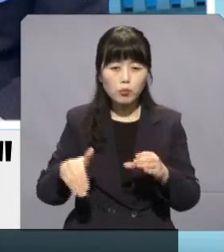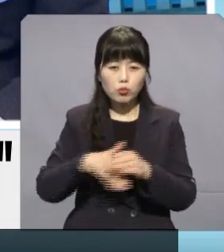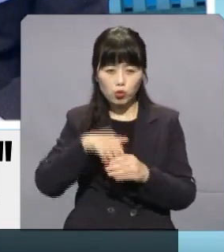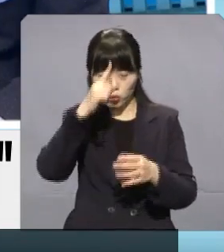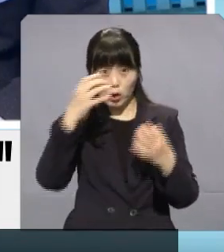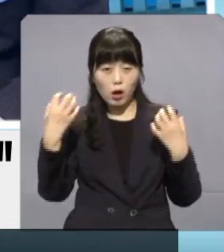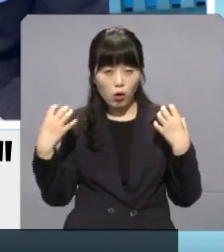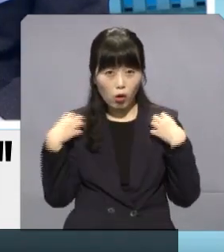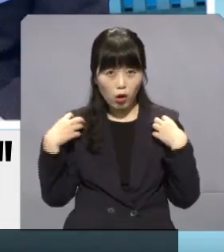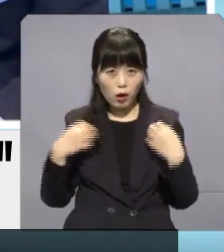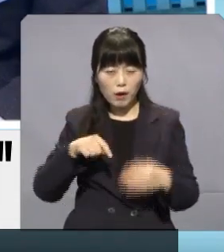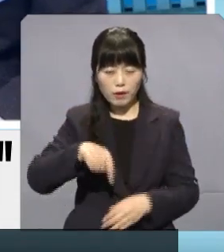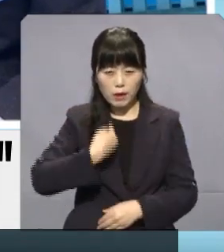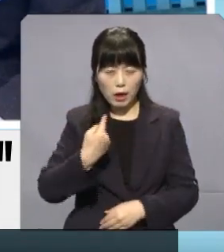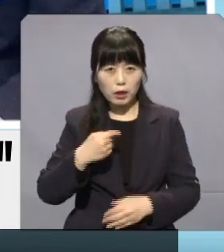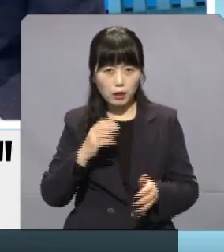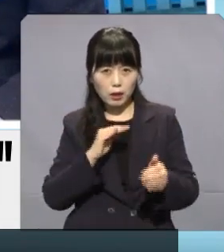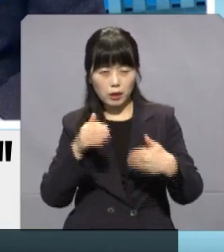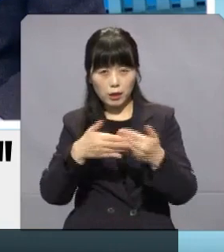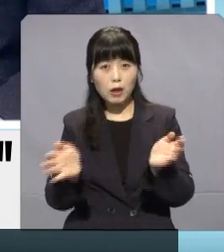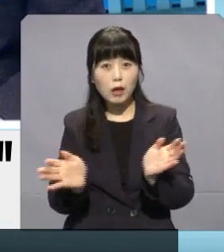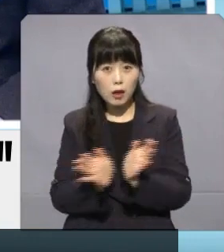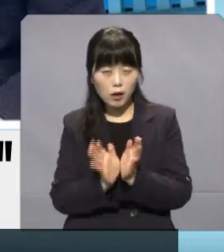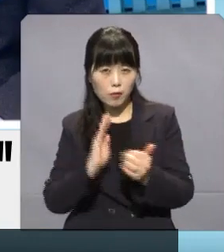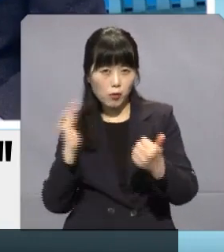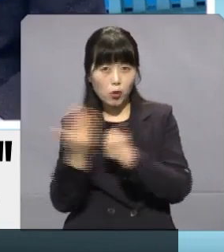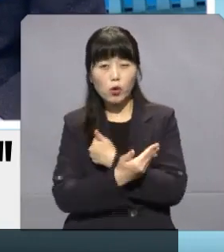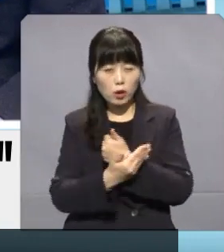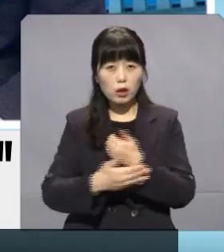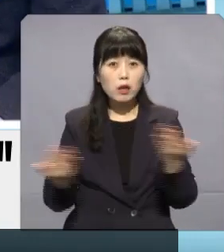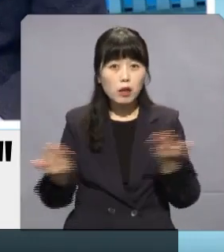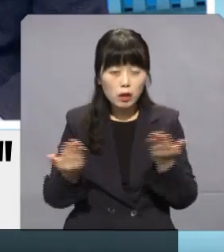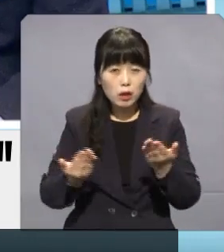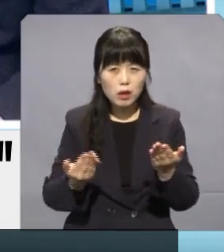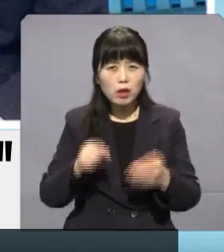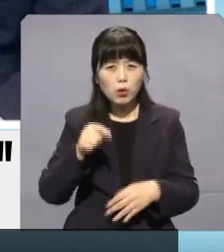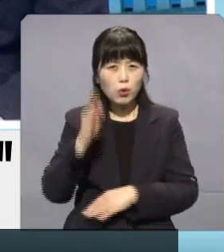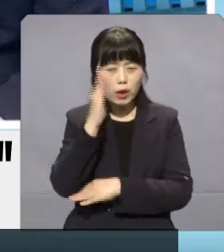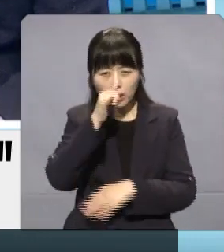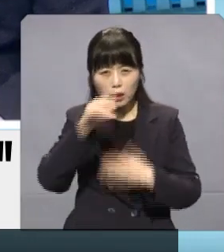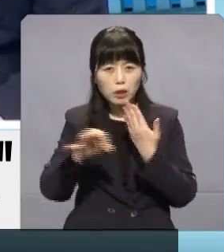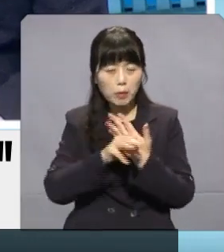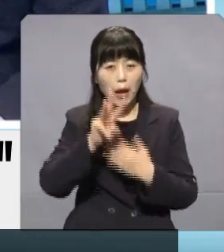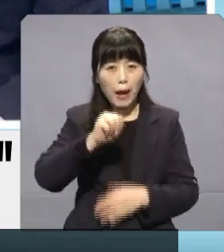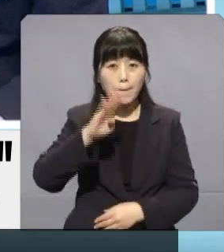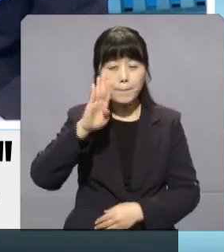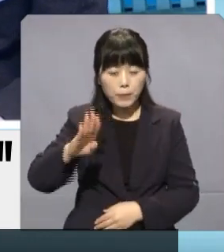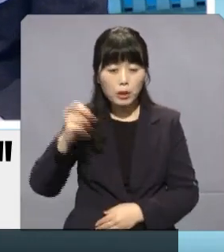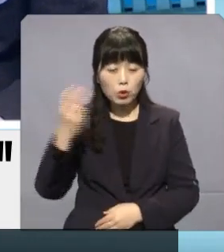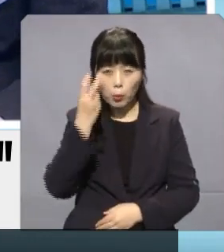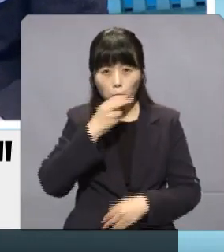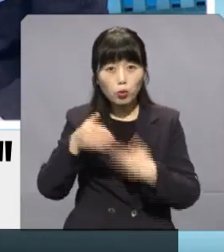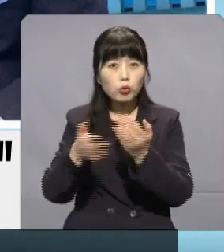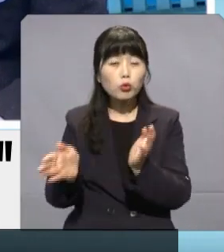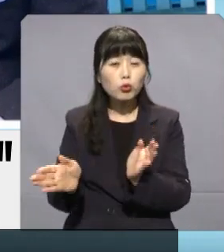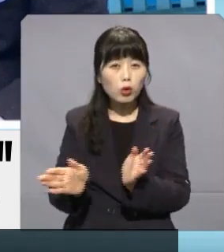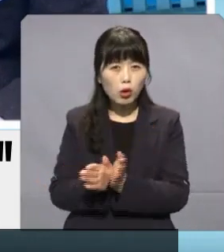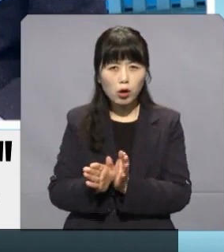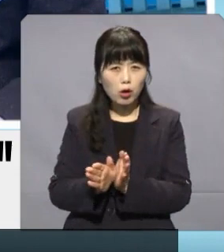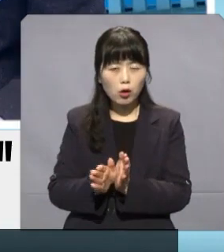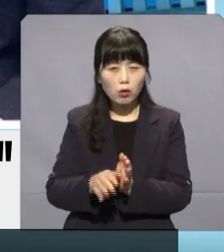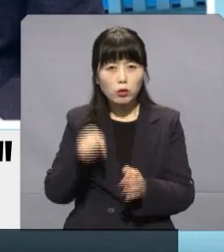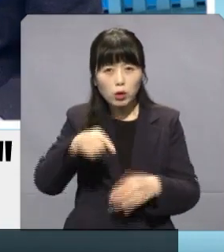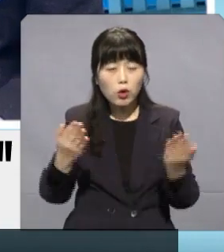정권이 자기 진용 논리를 위해서 했던 일로만 얘기하면 그러면 과거 MB 정권 때나 보수 정권 때는 그런 일 없었냐 같이